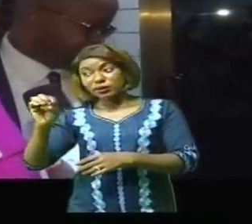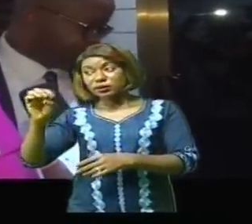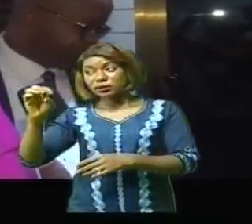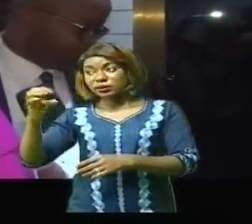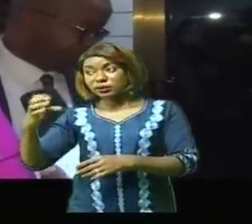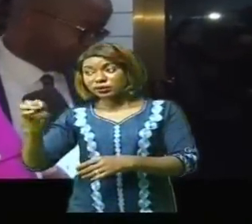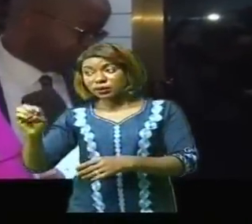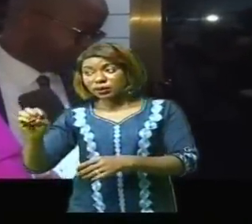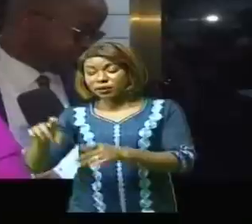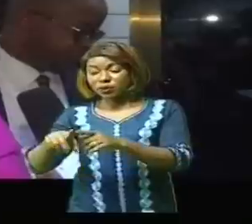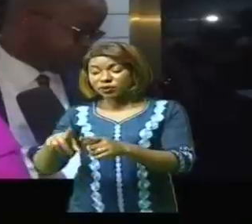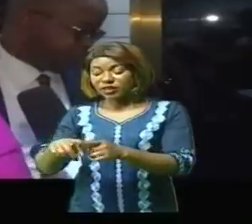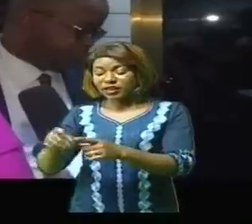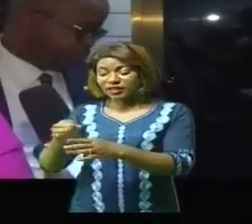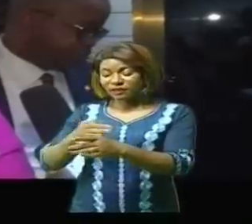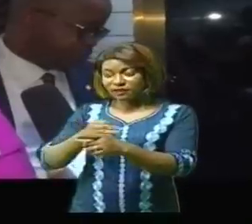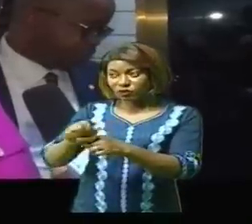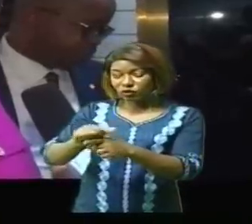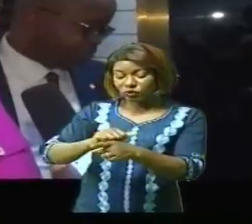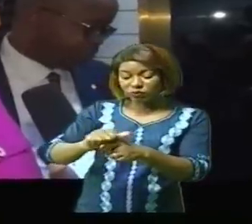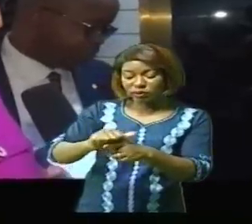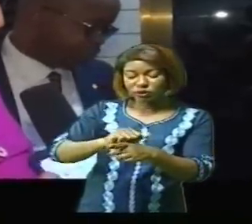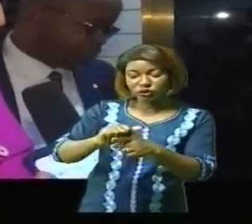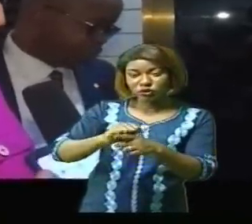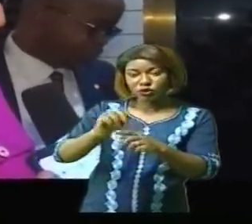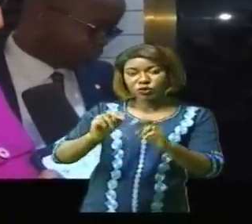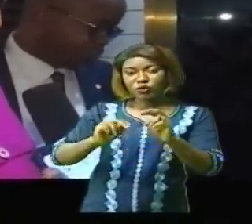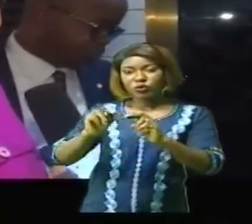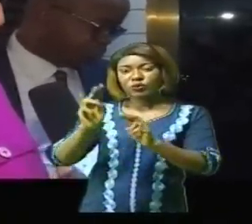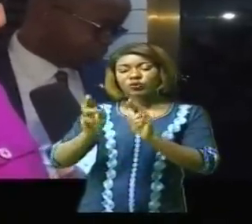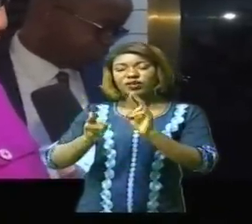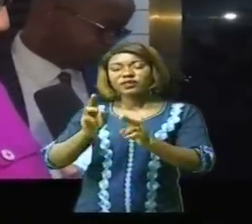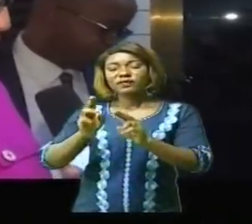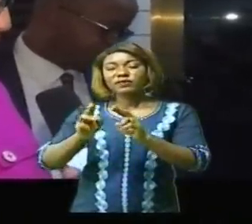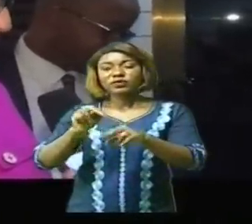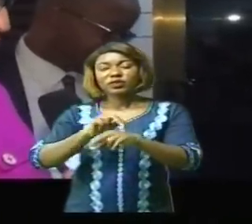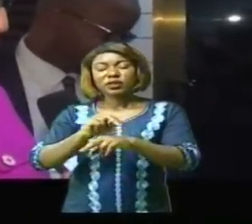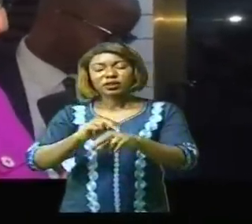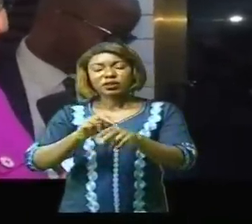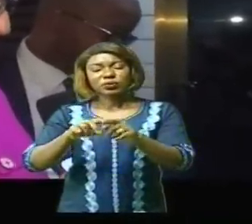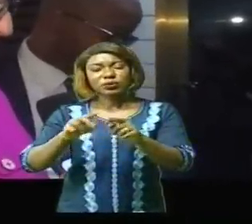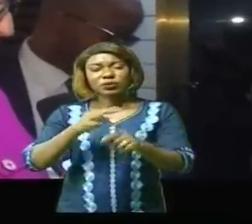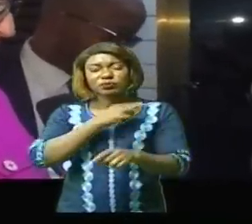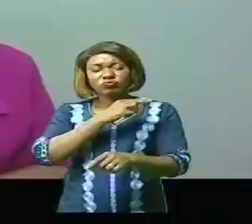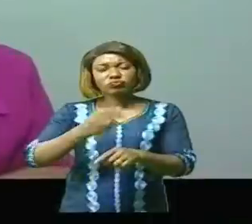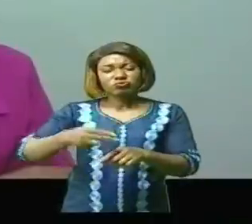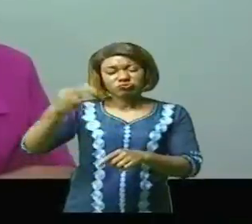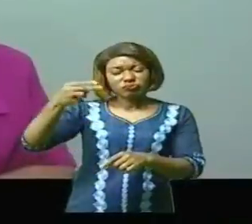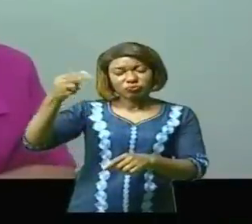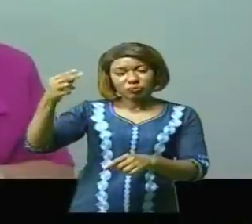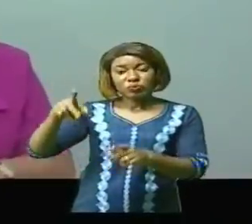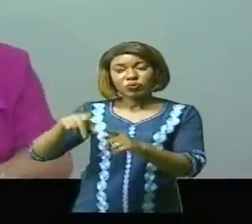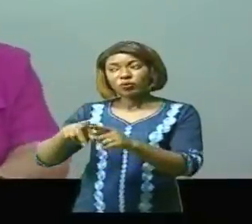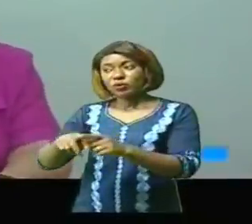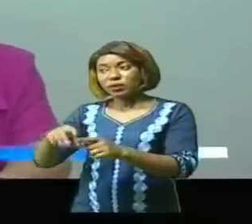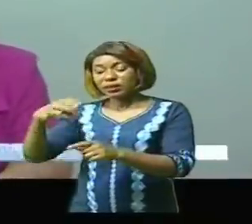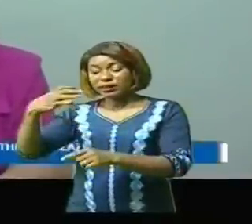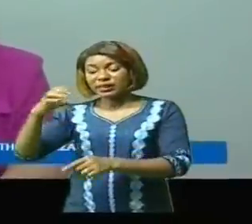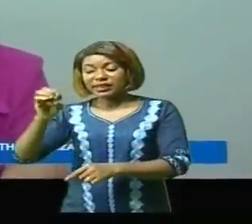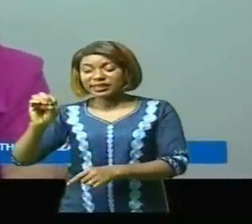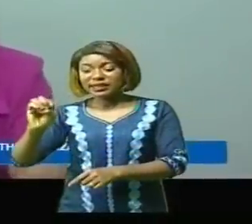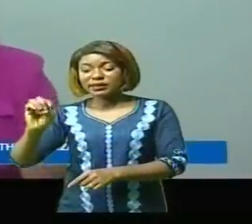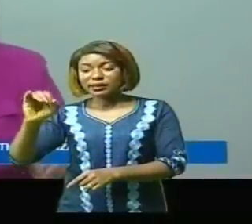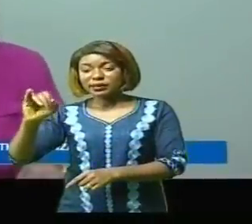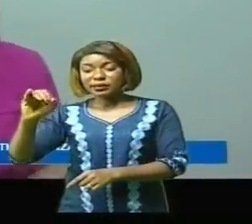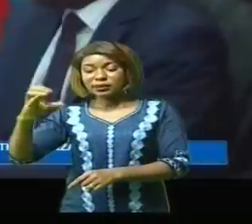FRDC dans la formation au niveau central, au niveau des officiers supérieurs ainsi qu'au niveau du terrain. La CICR